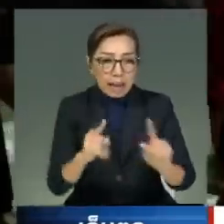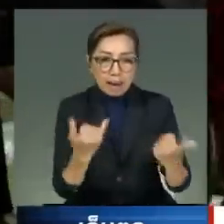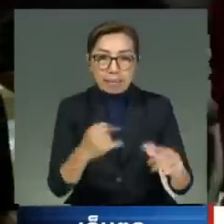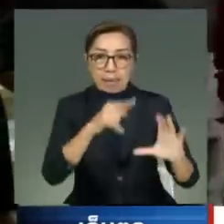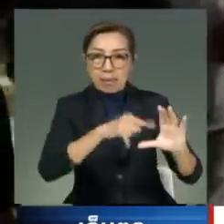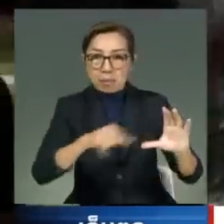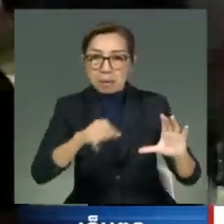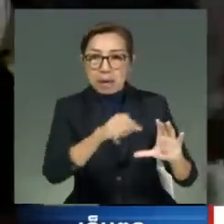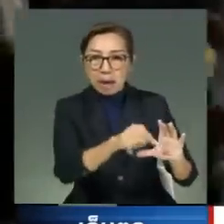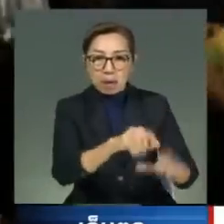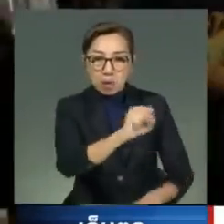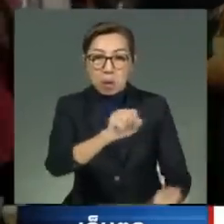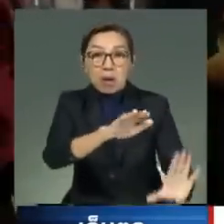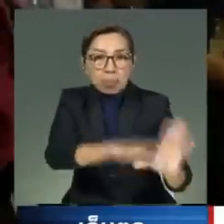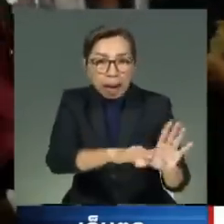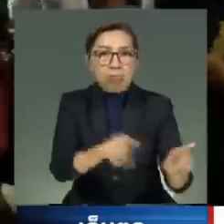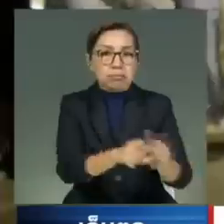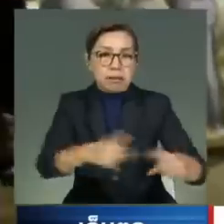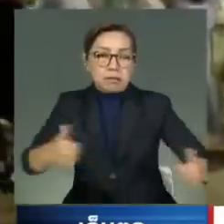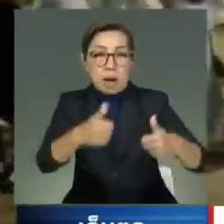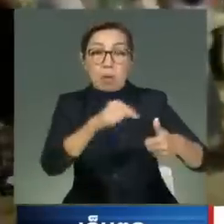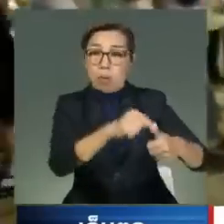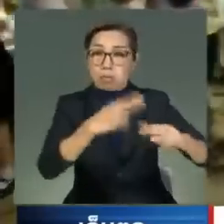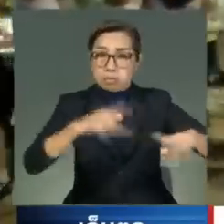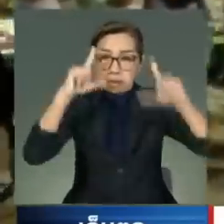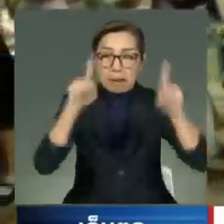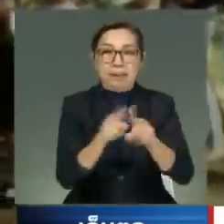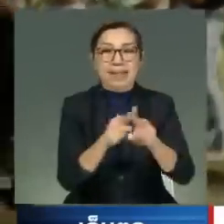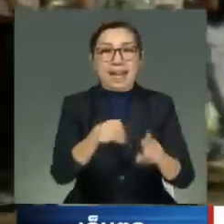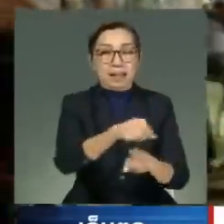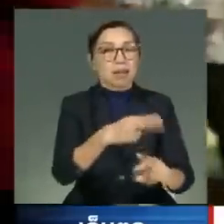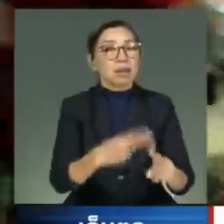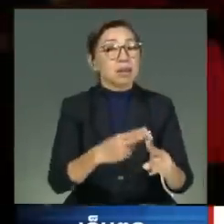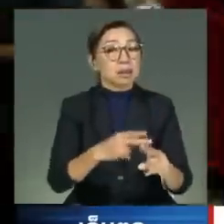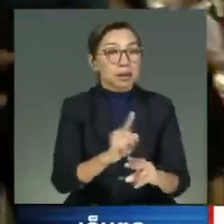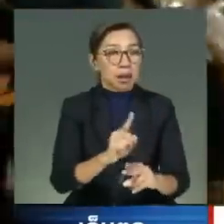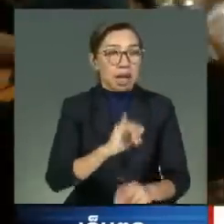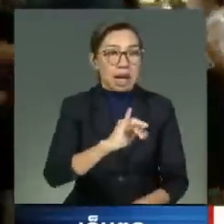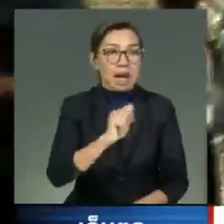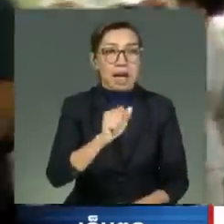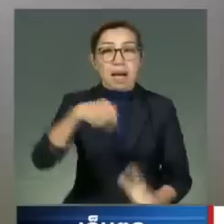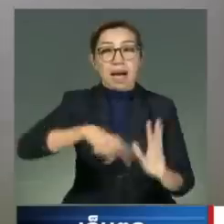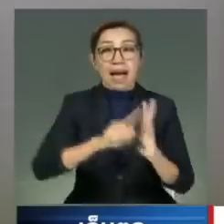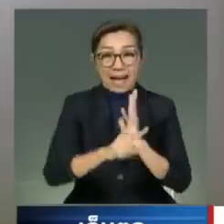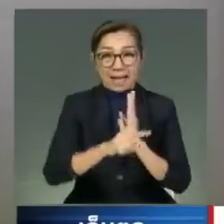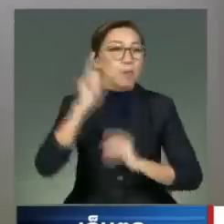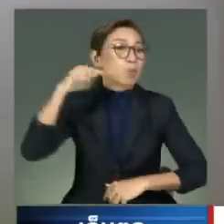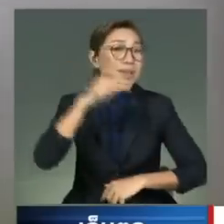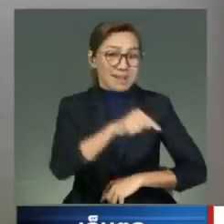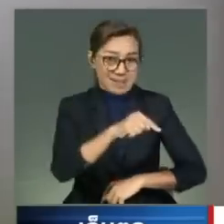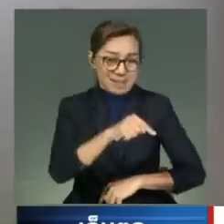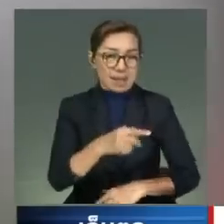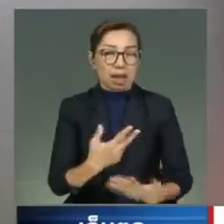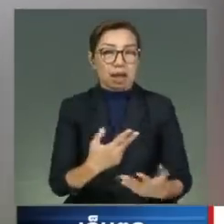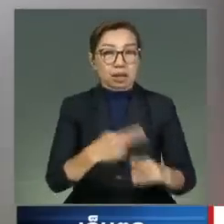กระแสมาแรงไม่แพ้กันเลยนะคะก้าวไกลเนี่ยเขาส่งคุณไอซ์รัชนกศรีนอกนะคะนี่มาเป็นตัวแทน